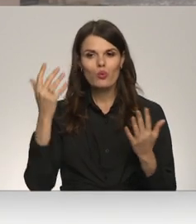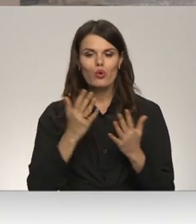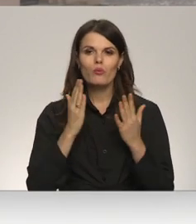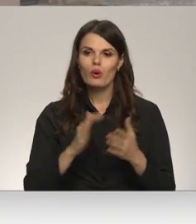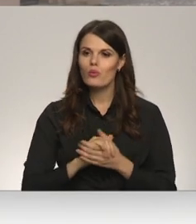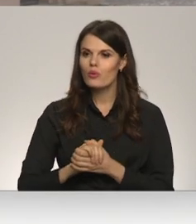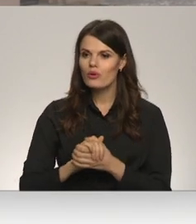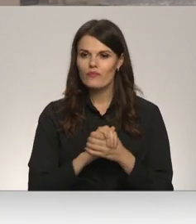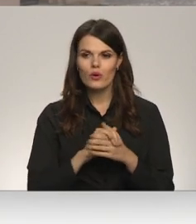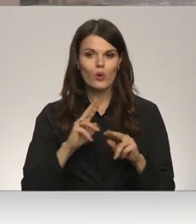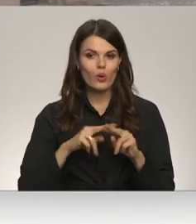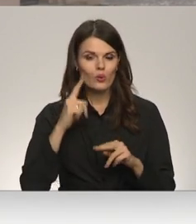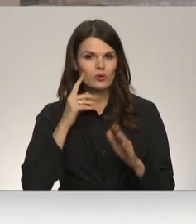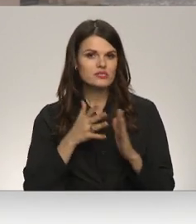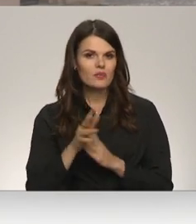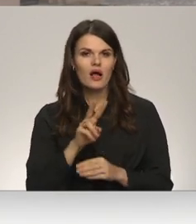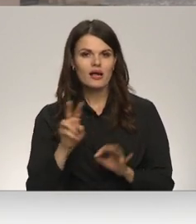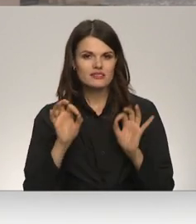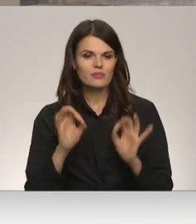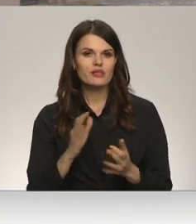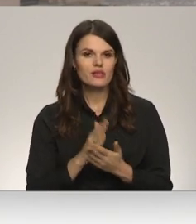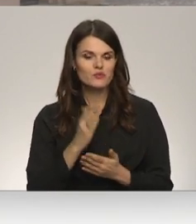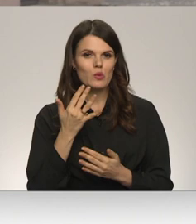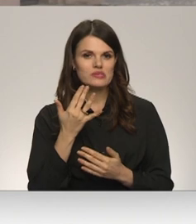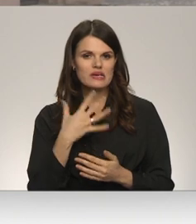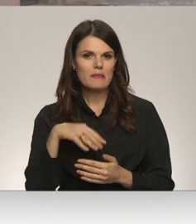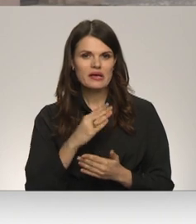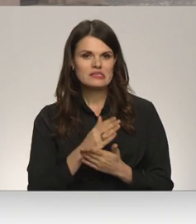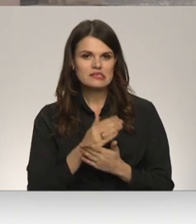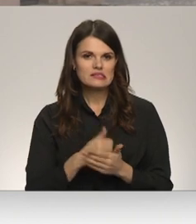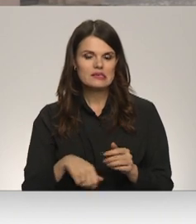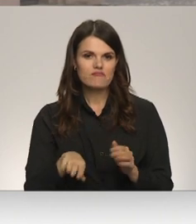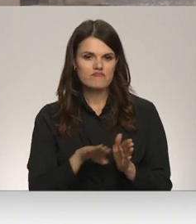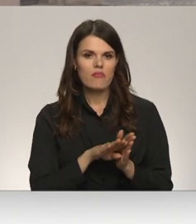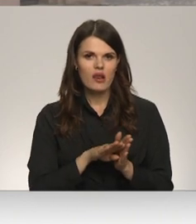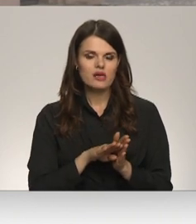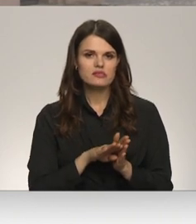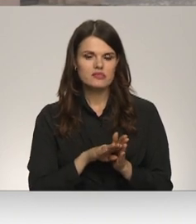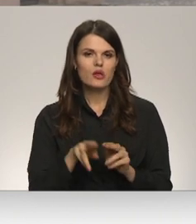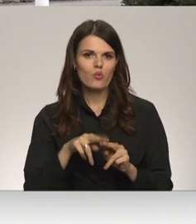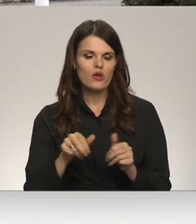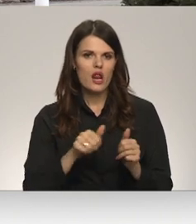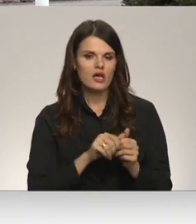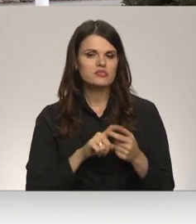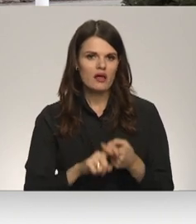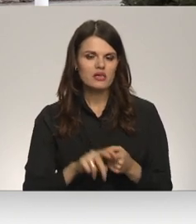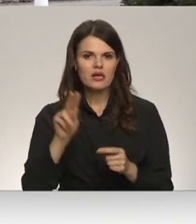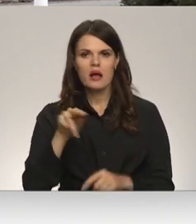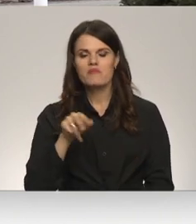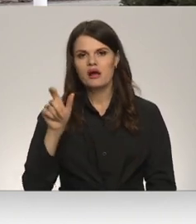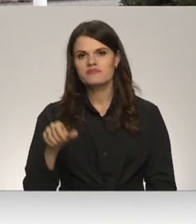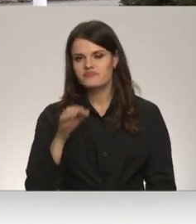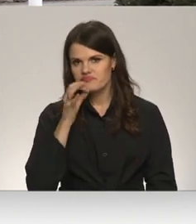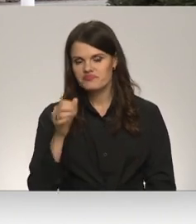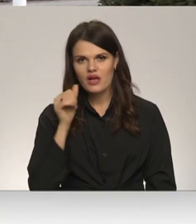kas patiesībā notiek un cik mēs esam līdzatkarīgi un līdzdalīgi visā tajā, kas notiek. Mācītājs atzīst, ka